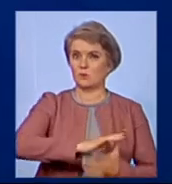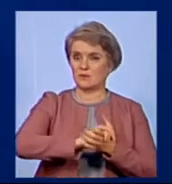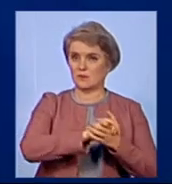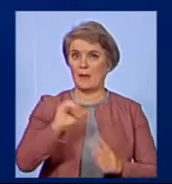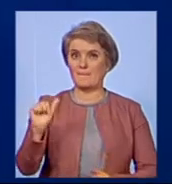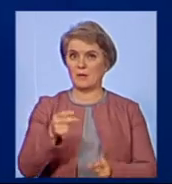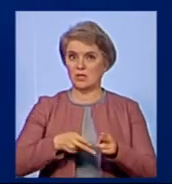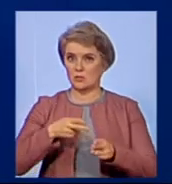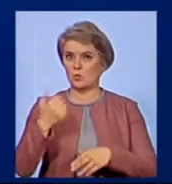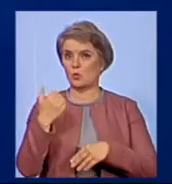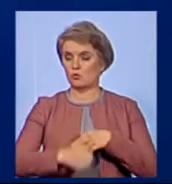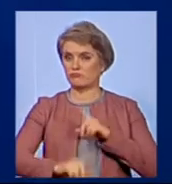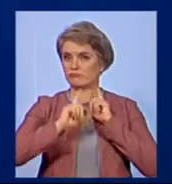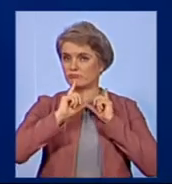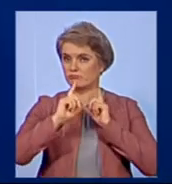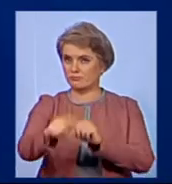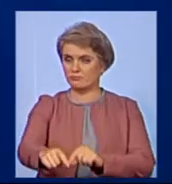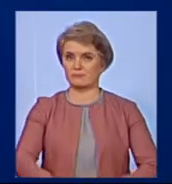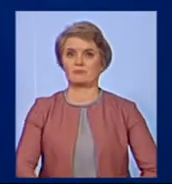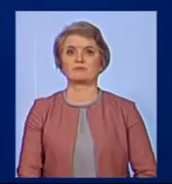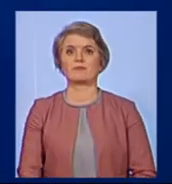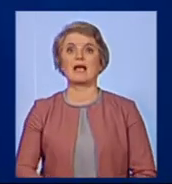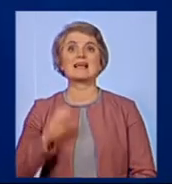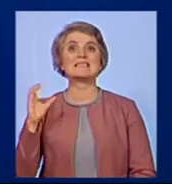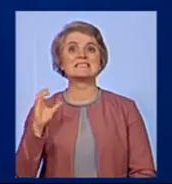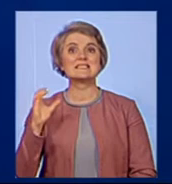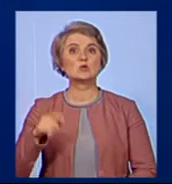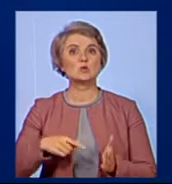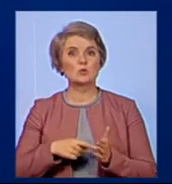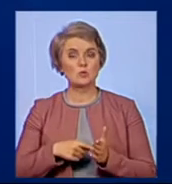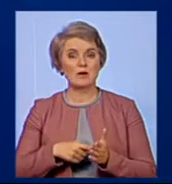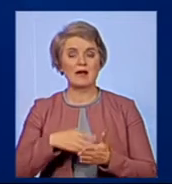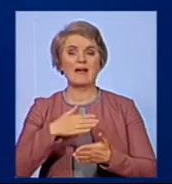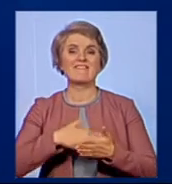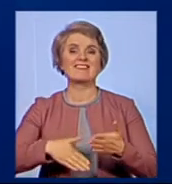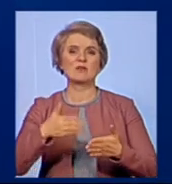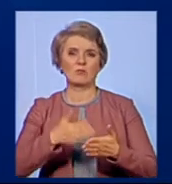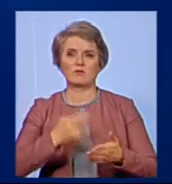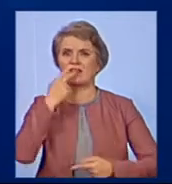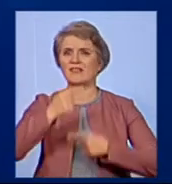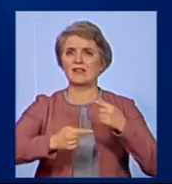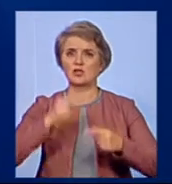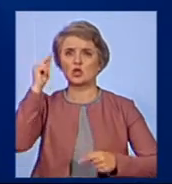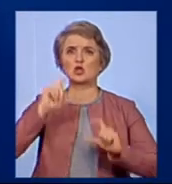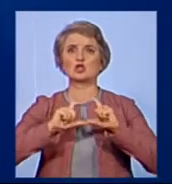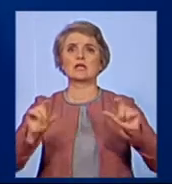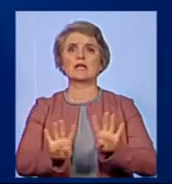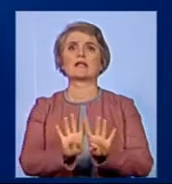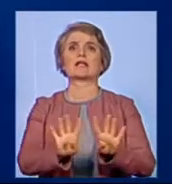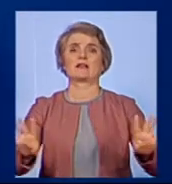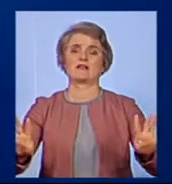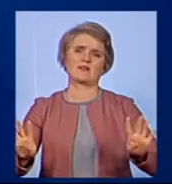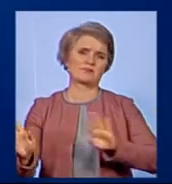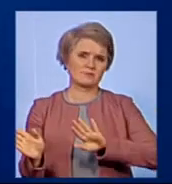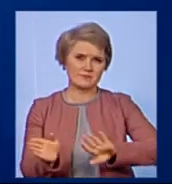У Сумах управління освіти цього року відмовилося від традиційних шкільних лінійок. Навчальним закладам дозволили самим вирішувати,